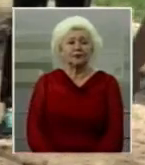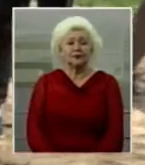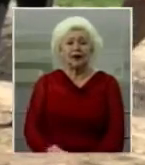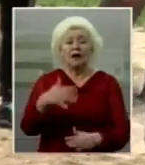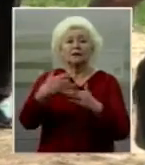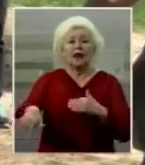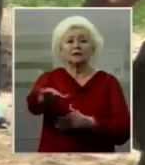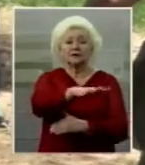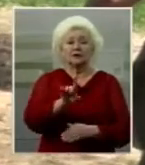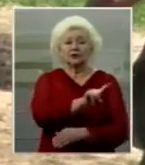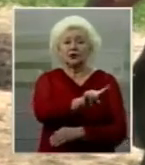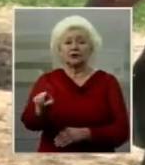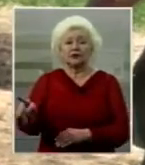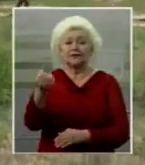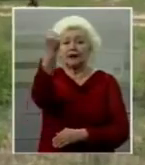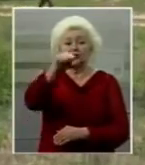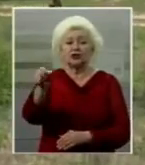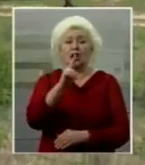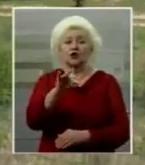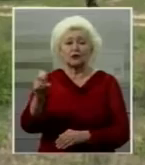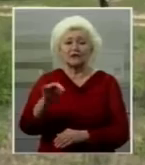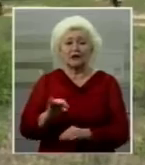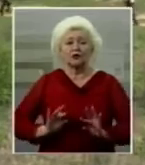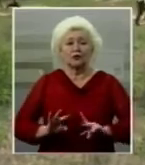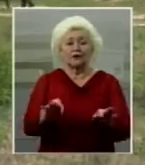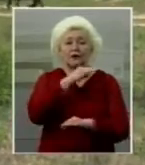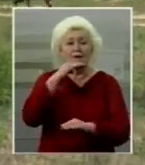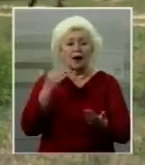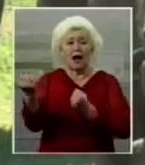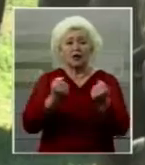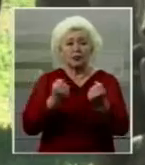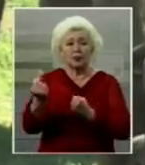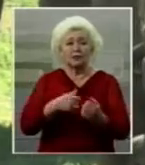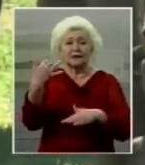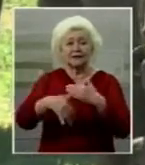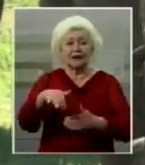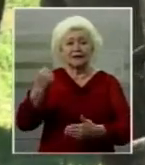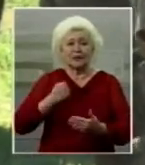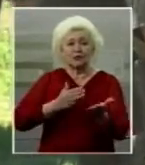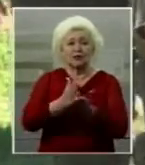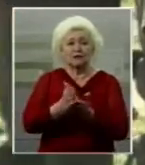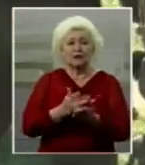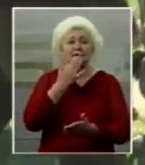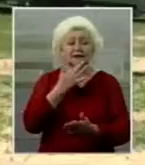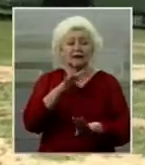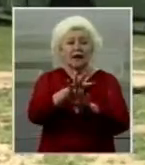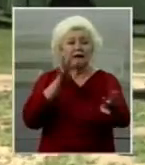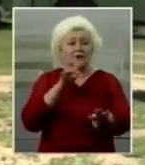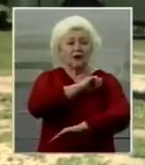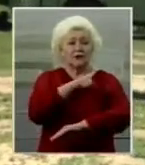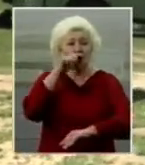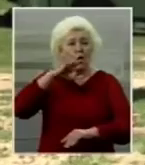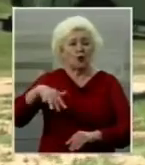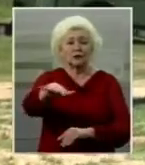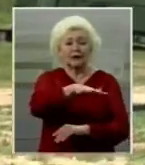На Херсонщині триває чемпіонат з кросфіту функціонального багатоборства серед військовослужбовців Національної гвардії України. Сьогодні